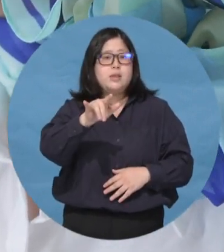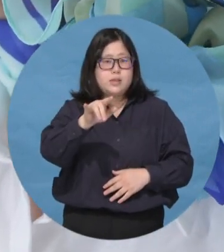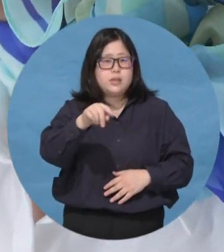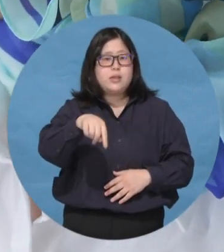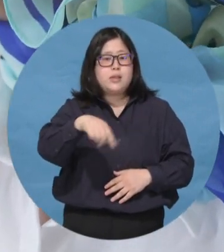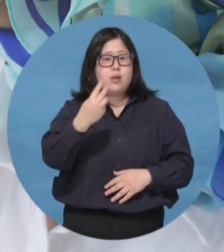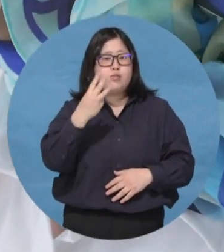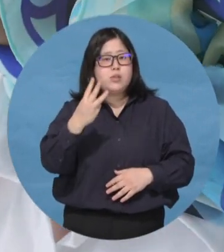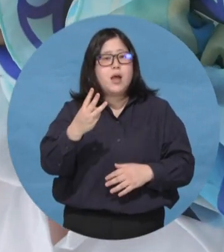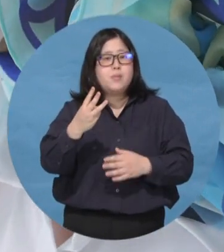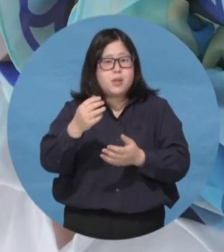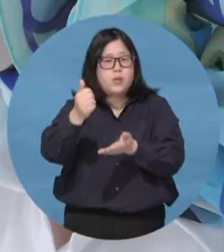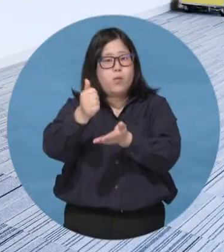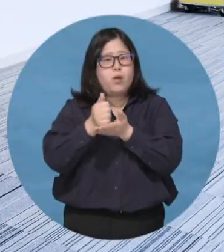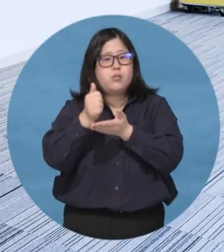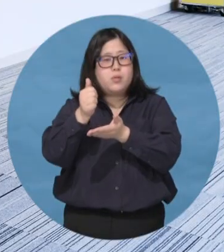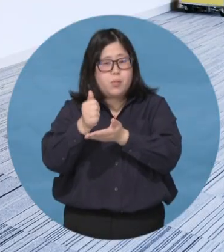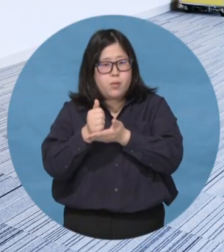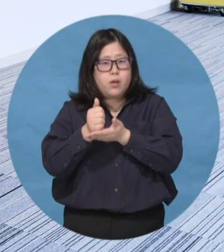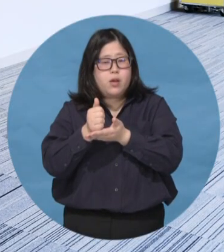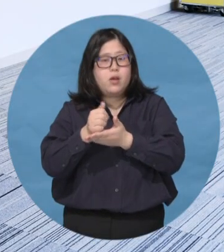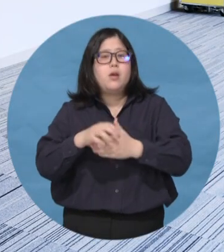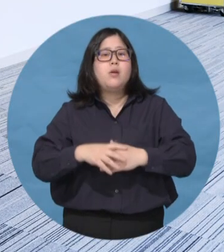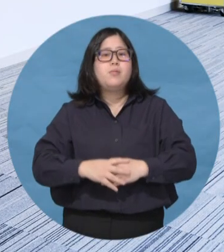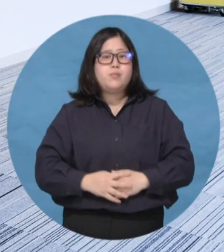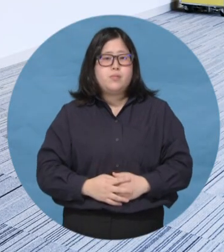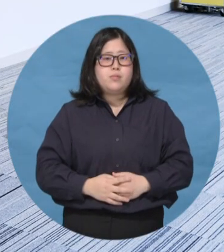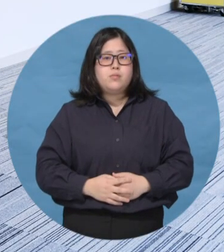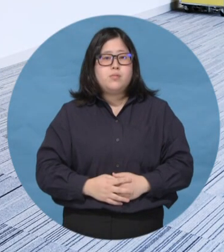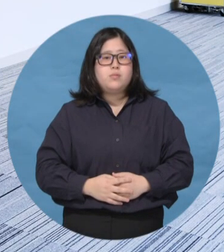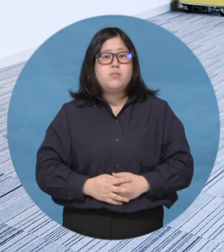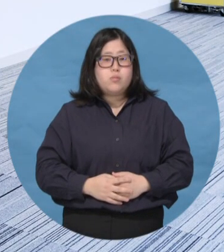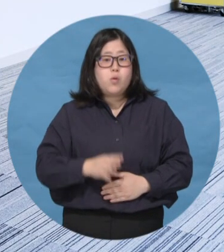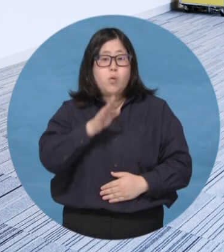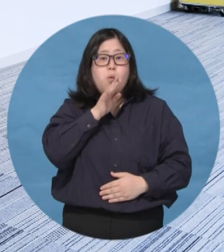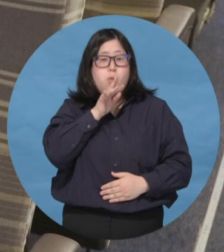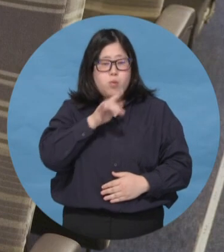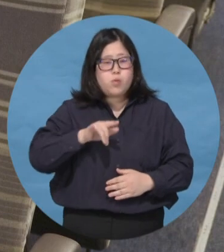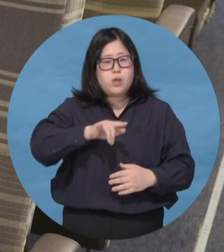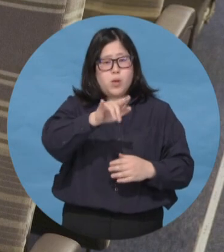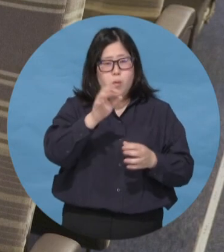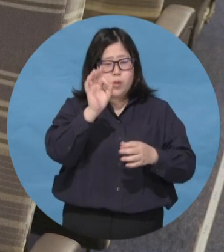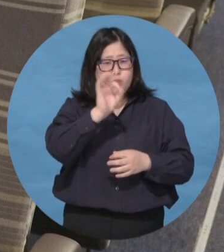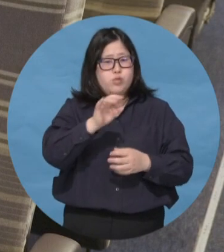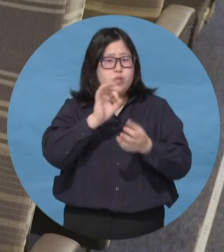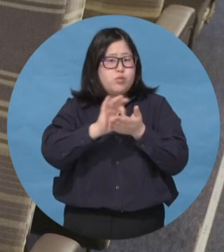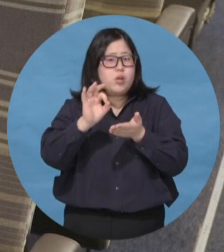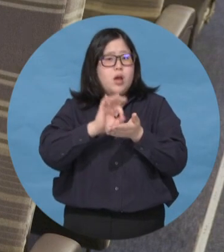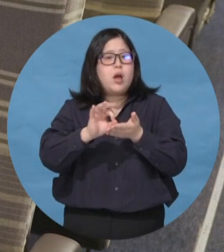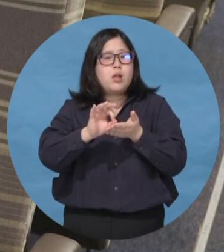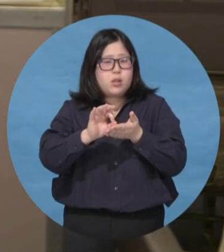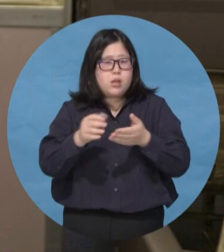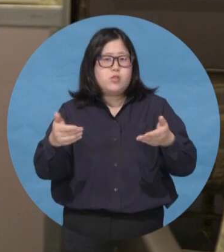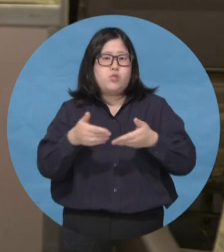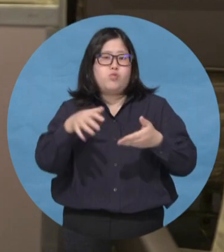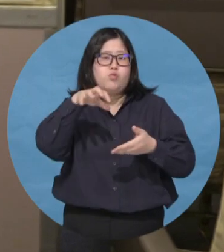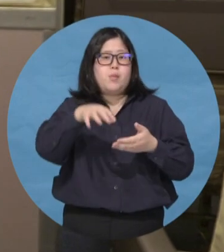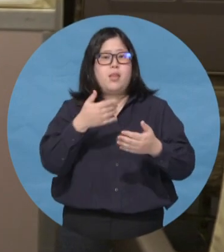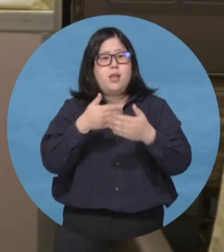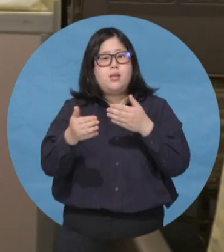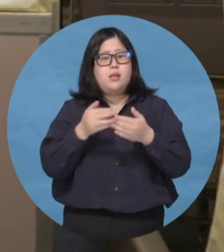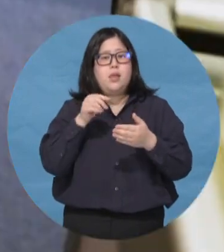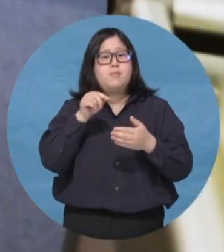103便のお客様は、 本物の飛行機の部品でできたモックアップを使った職場体